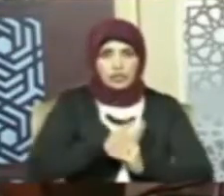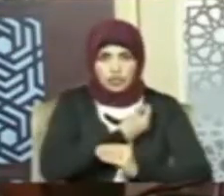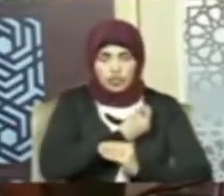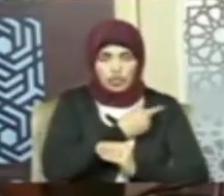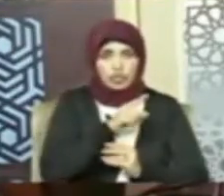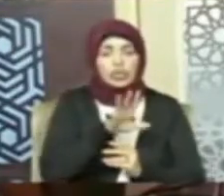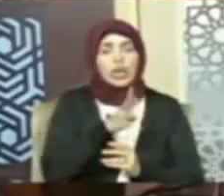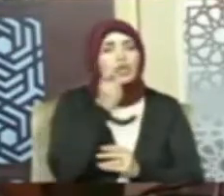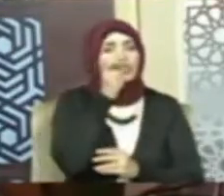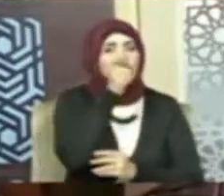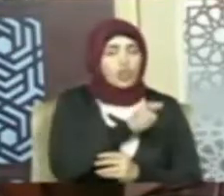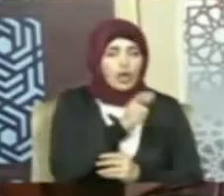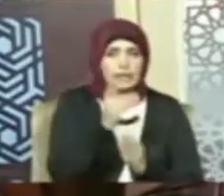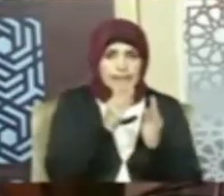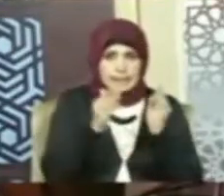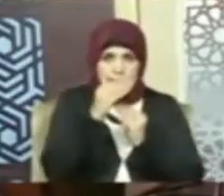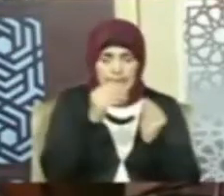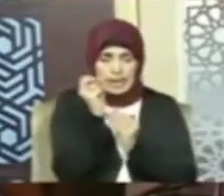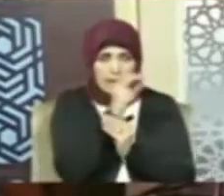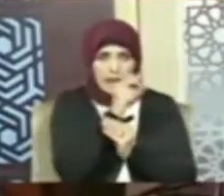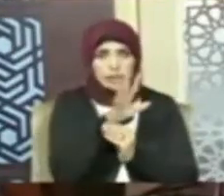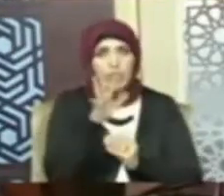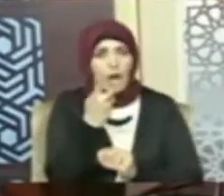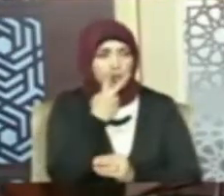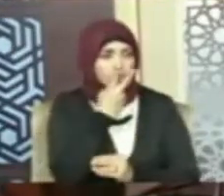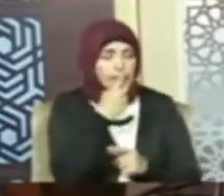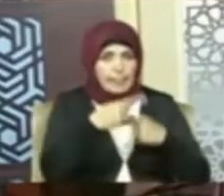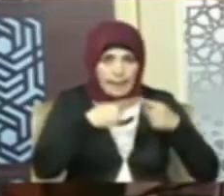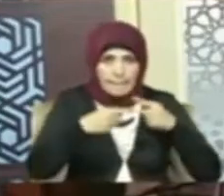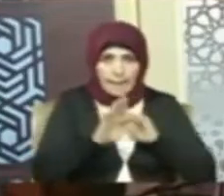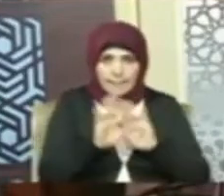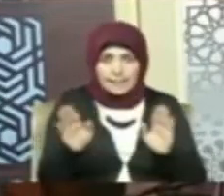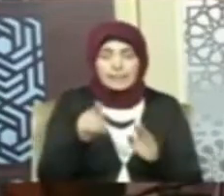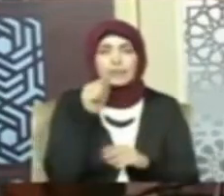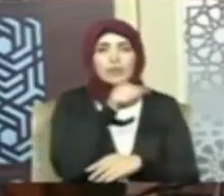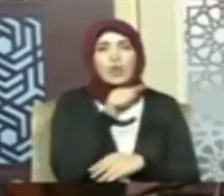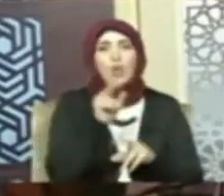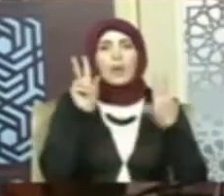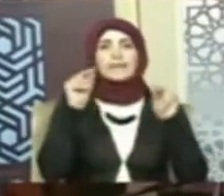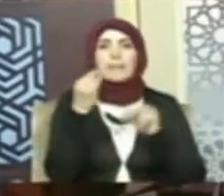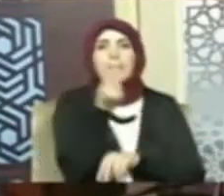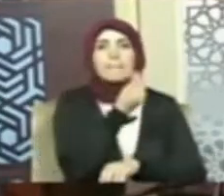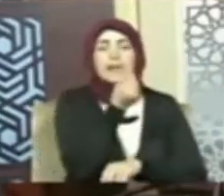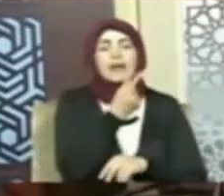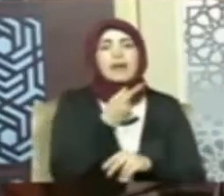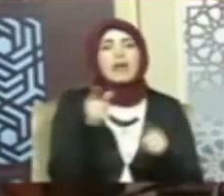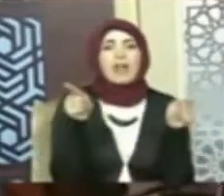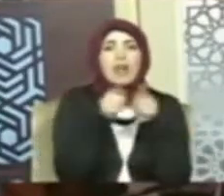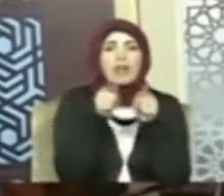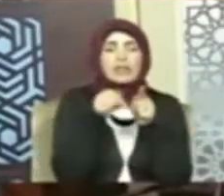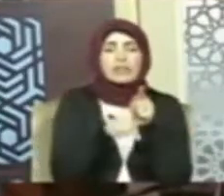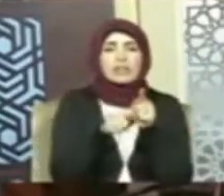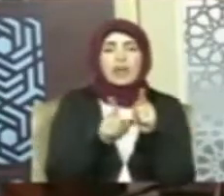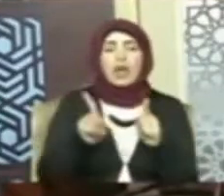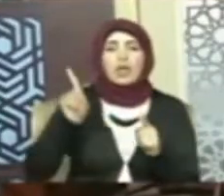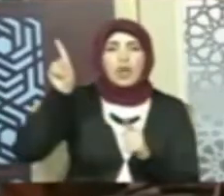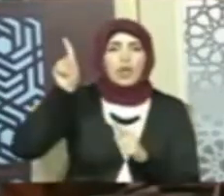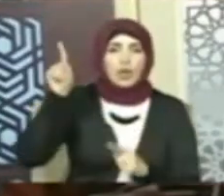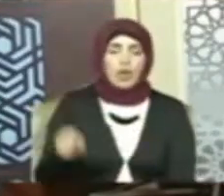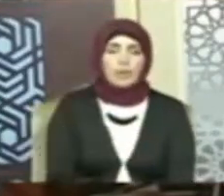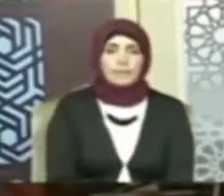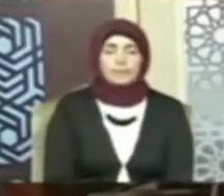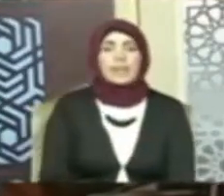من تابع، أنه رحلة قصيرة إلى الله عز وجل